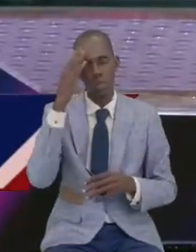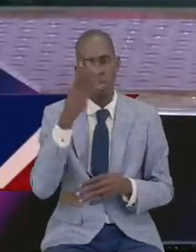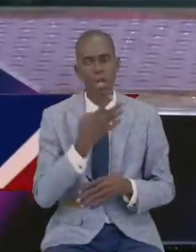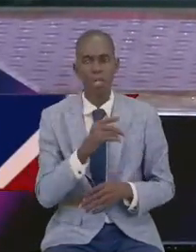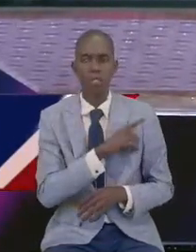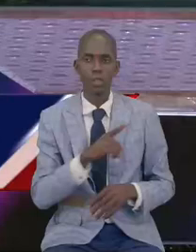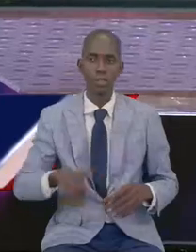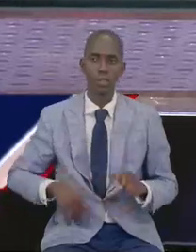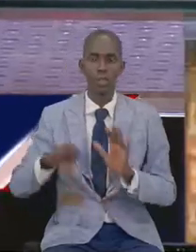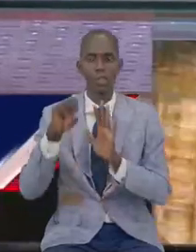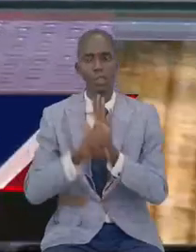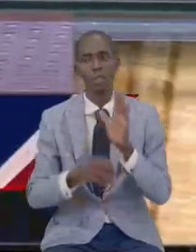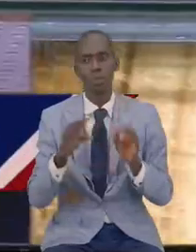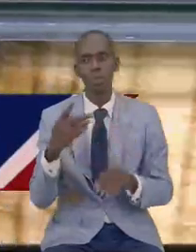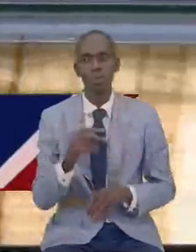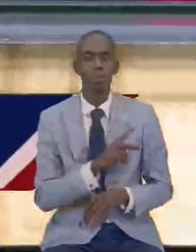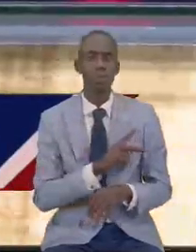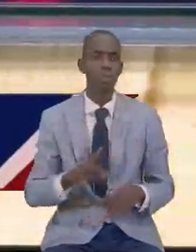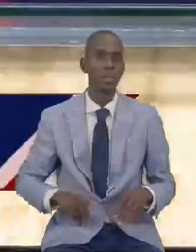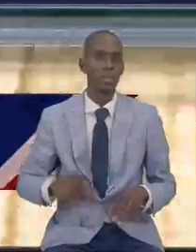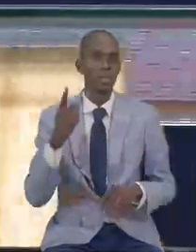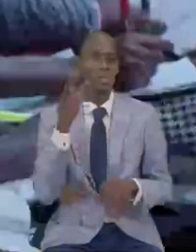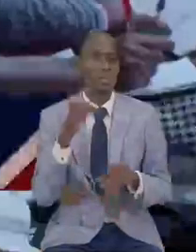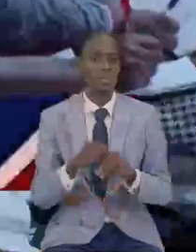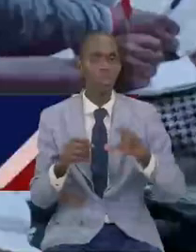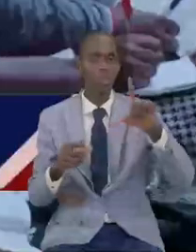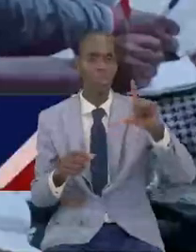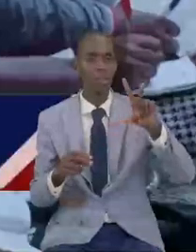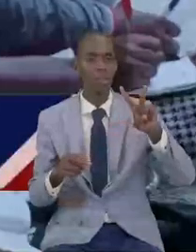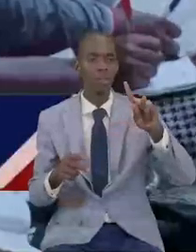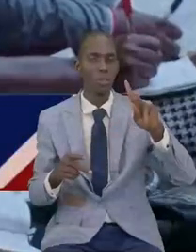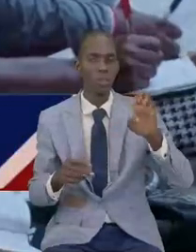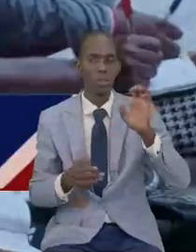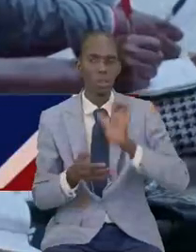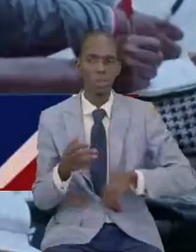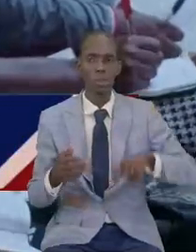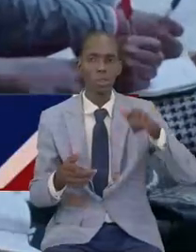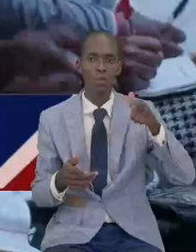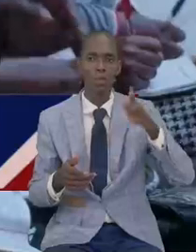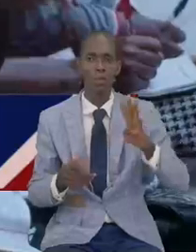Luc 24,